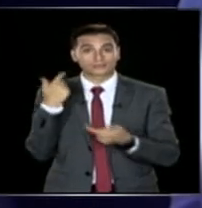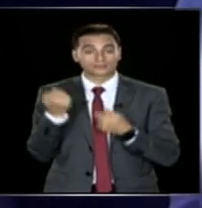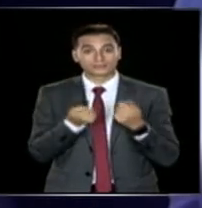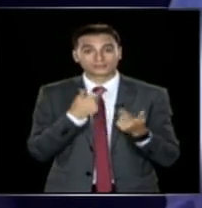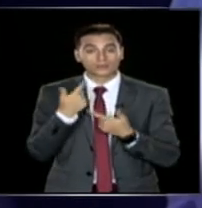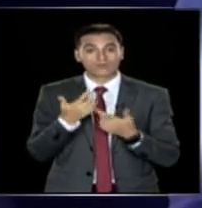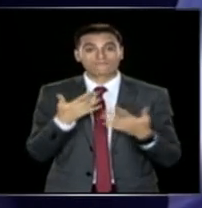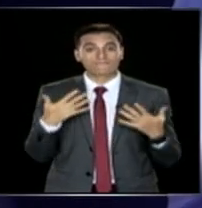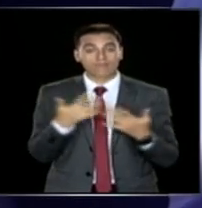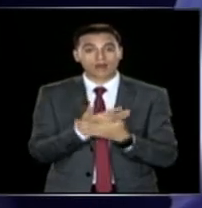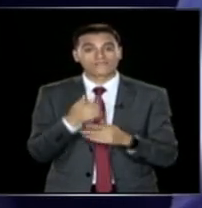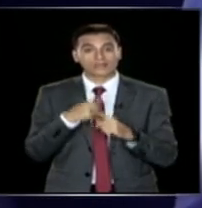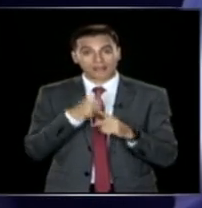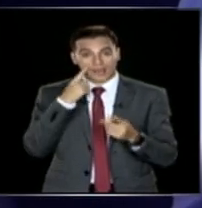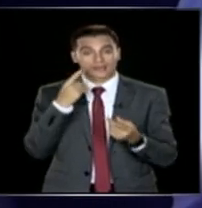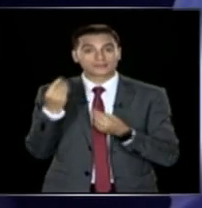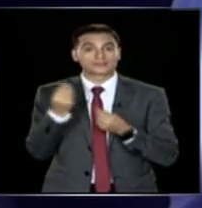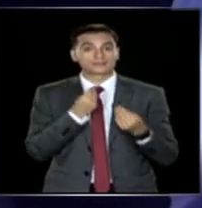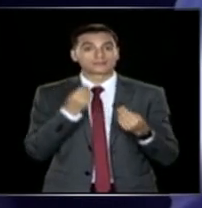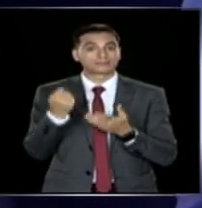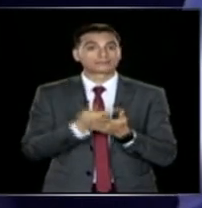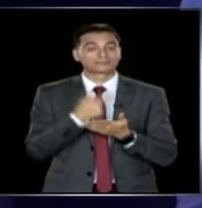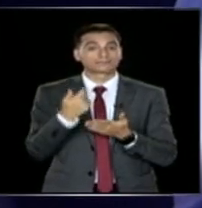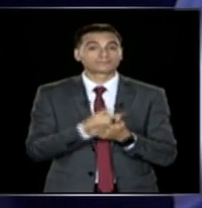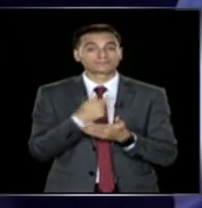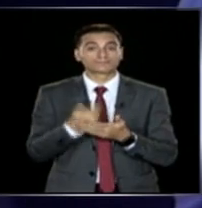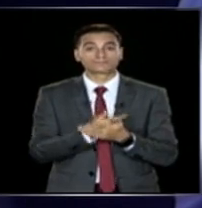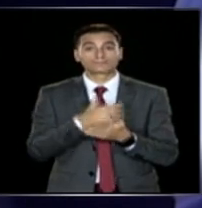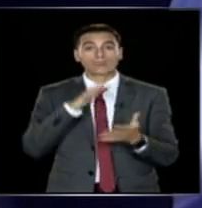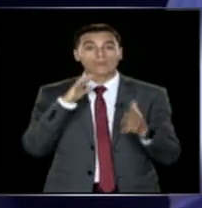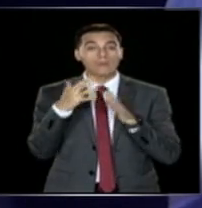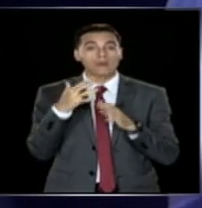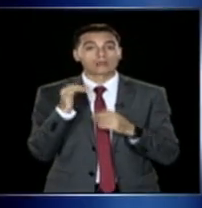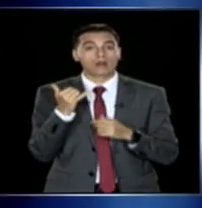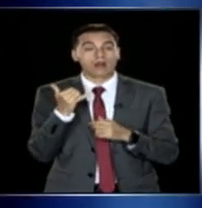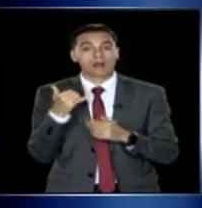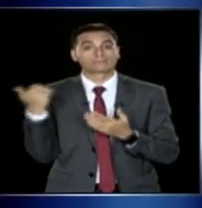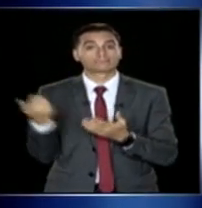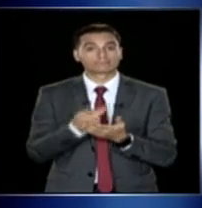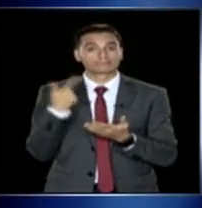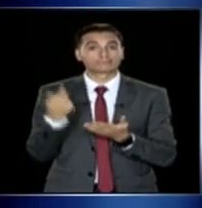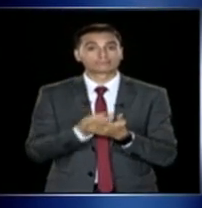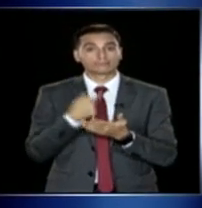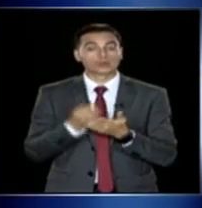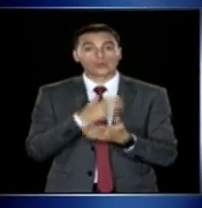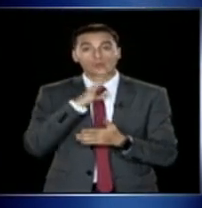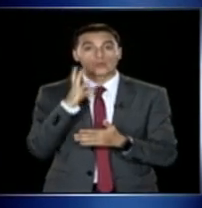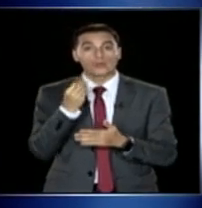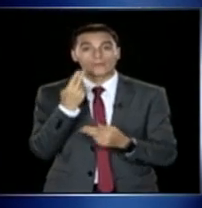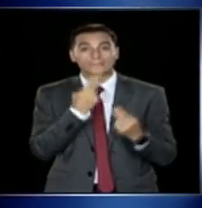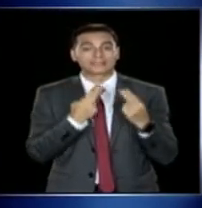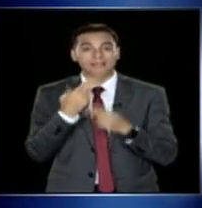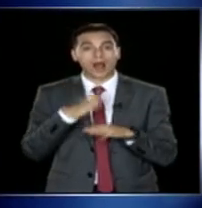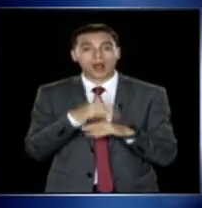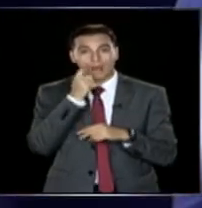بالمرة، احنا تواصل معنا ناس كتير جدا من مختلف الوطن العربي، وكلهم كانوا بيسألوا على بابا وبيدعوا